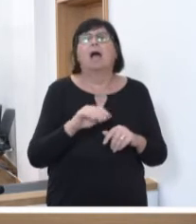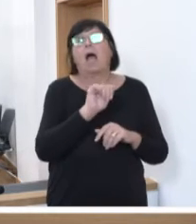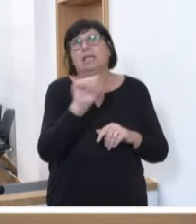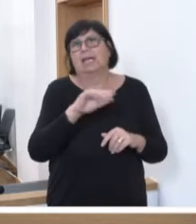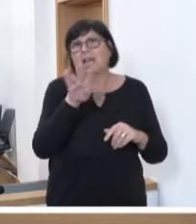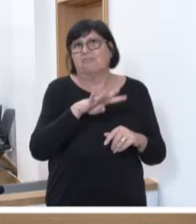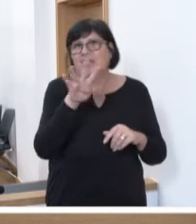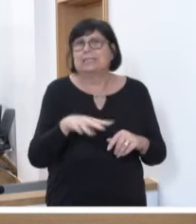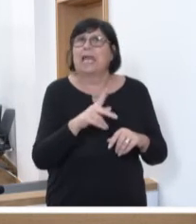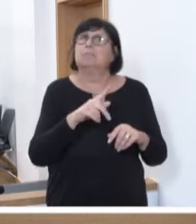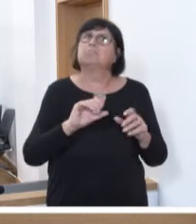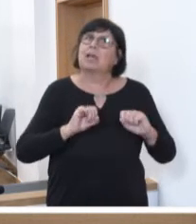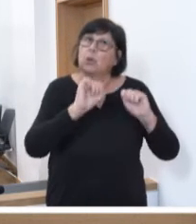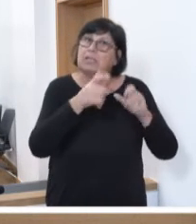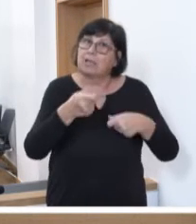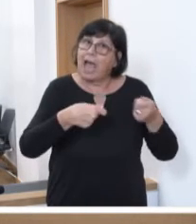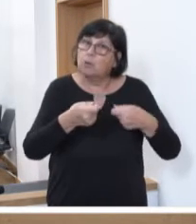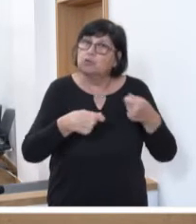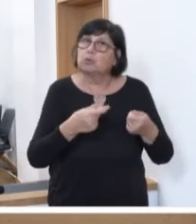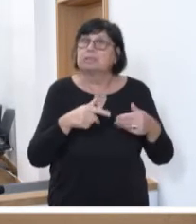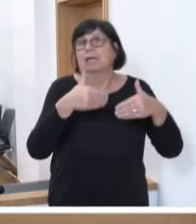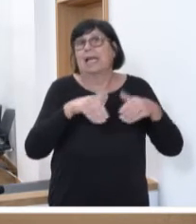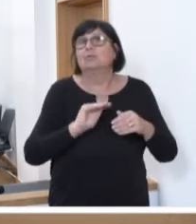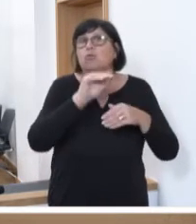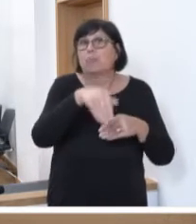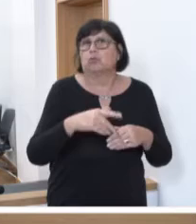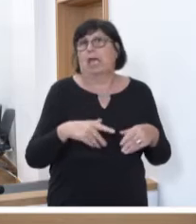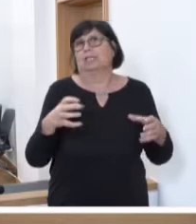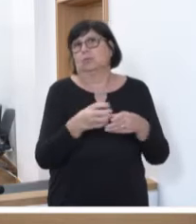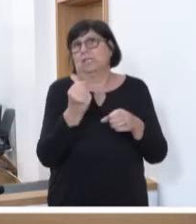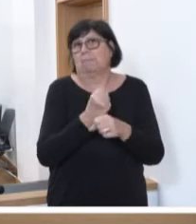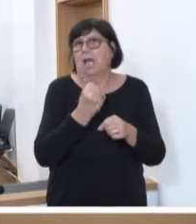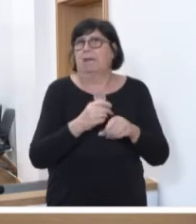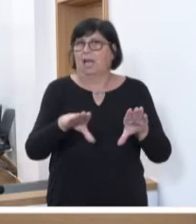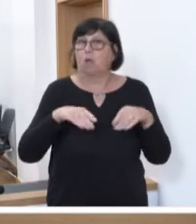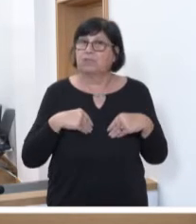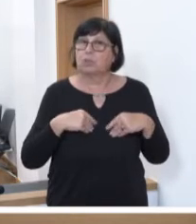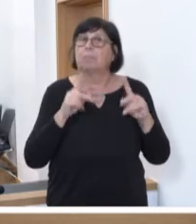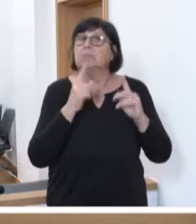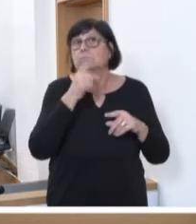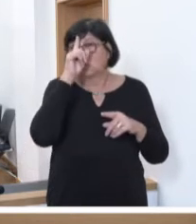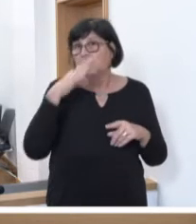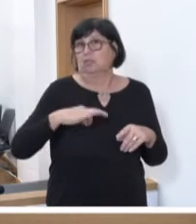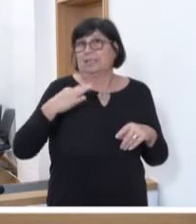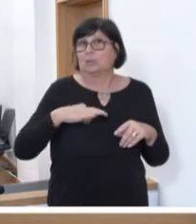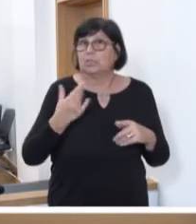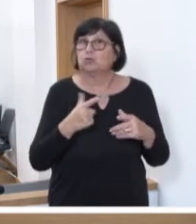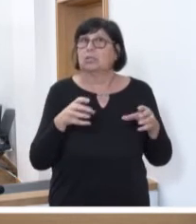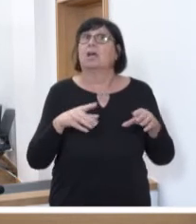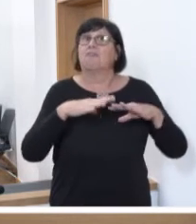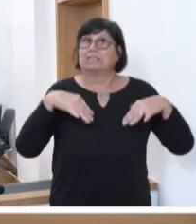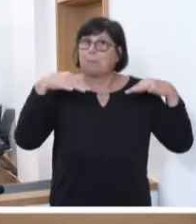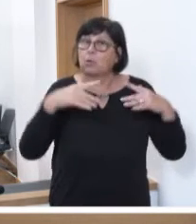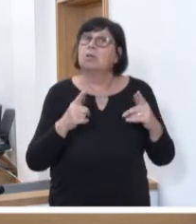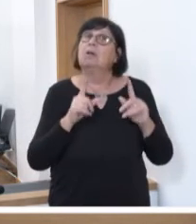Vertrages gegründeten Ausschusses für grenzüberschreitende Zusammenarbeit aufgenommen. Auch die deutsch-französische Parlamentarische Versammlung